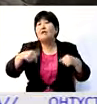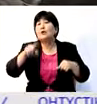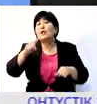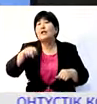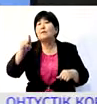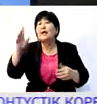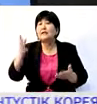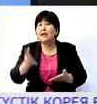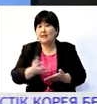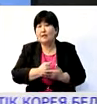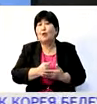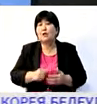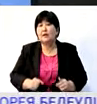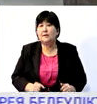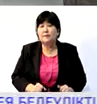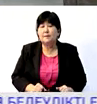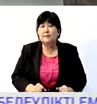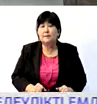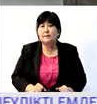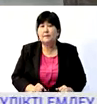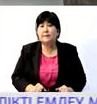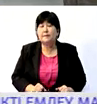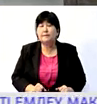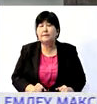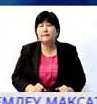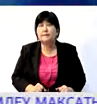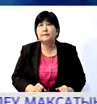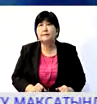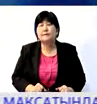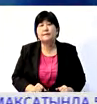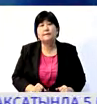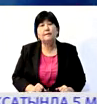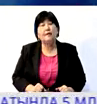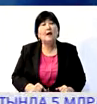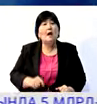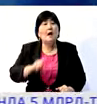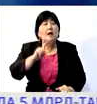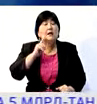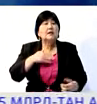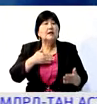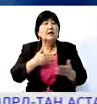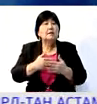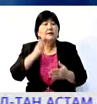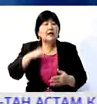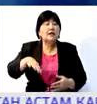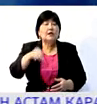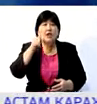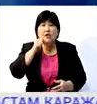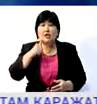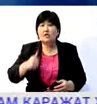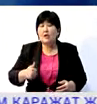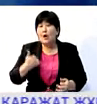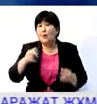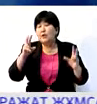номинациясына ие болды. Әділжан Бердібеков, Нұржан Мұзарапов, Досхан Сәтбай, Қызылорда телеарнасы. Жастары белсенді елдің ертеңі еңселі. Осындай